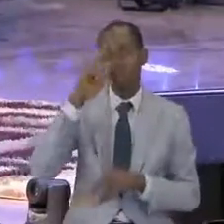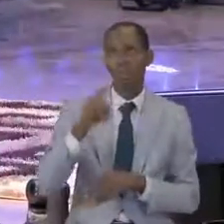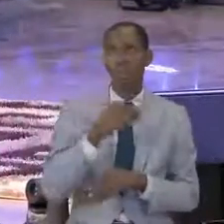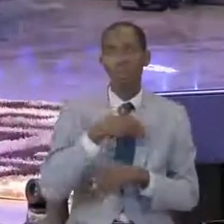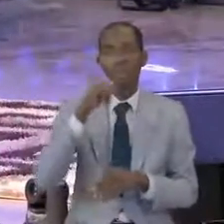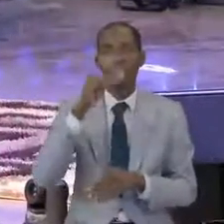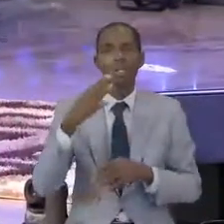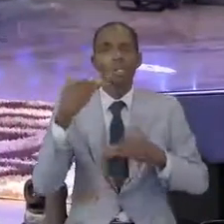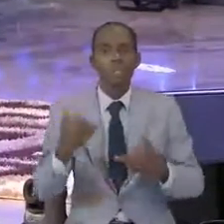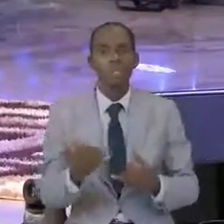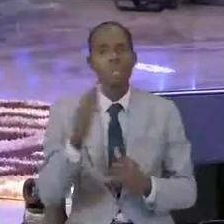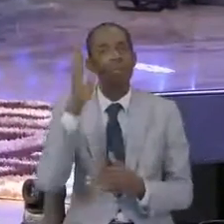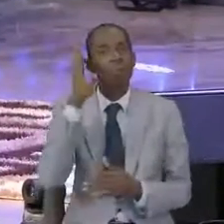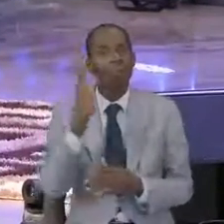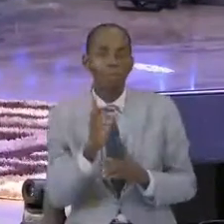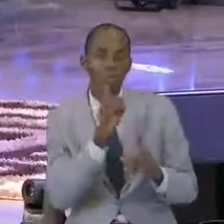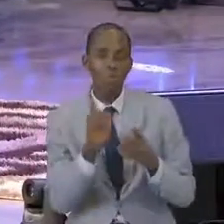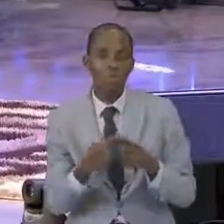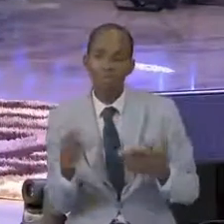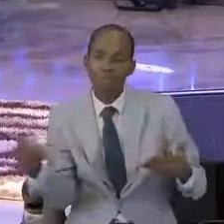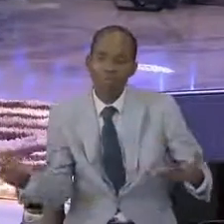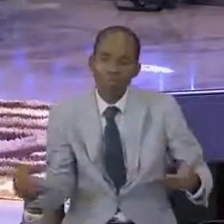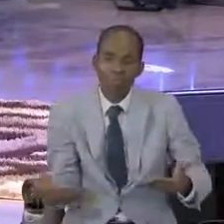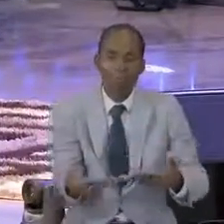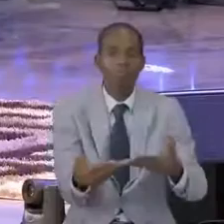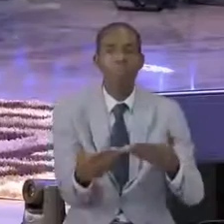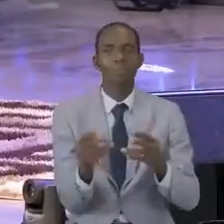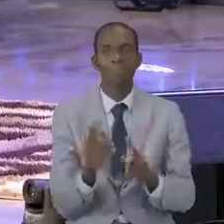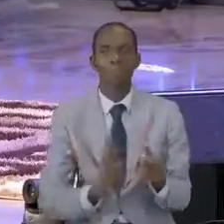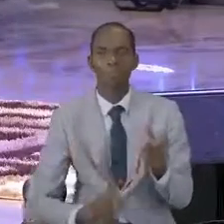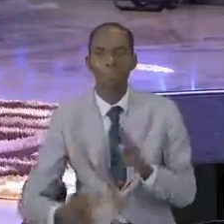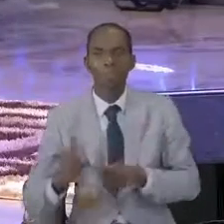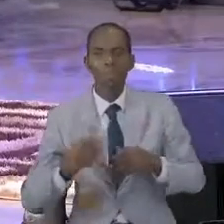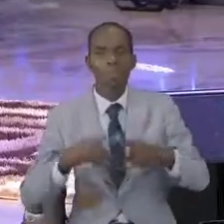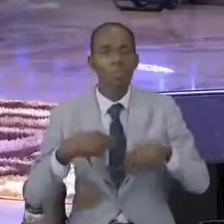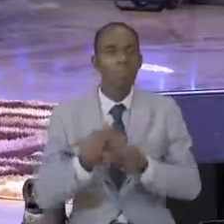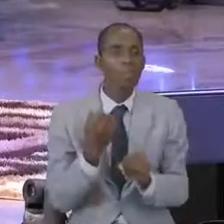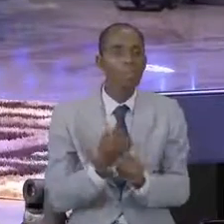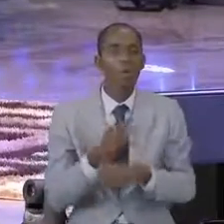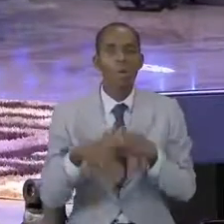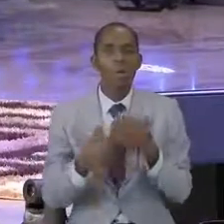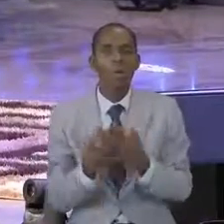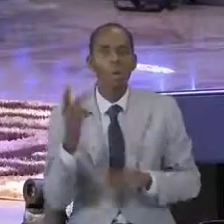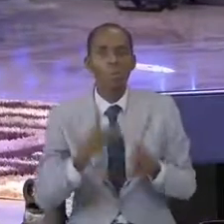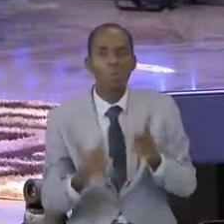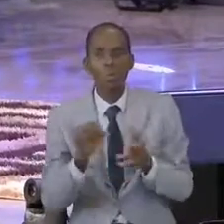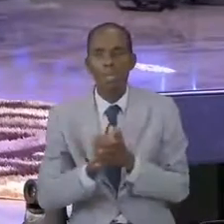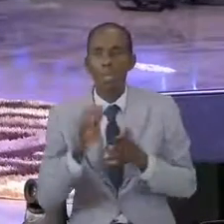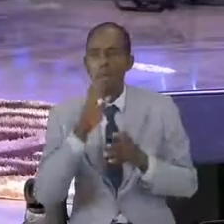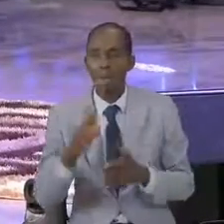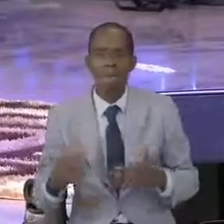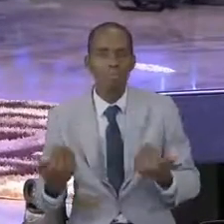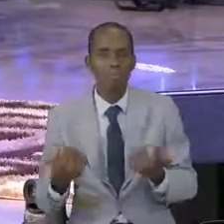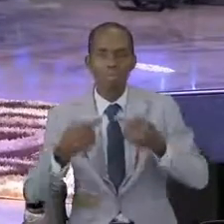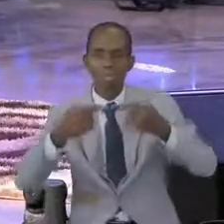pour elle pour le elle va on pense qu'elle va parler pour unie pour rassembler elle sera une rassemblage ou un rassembleur